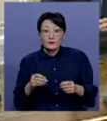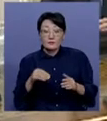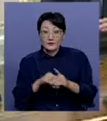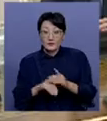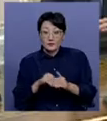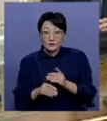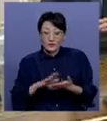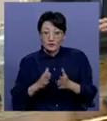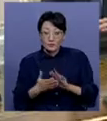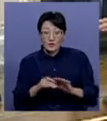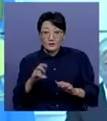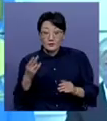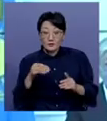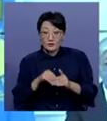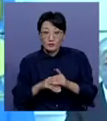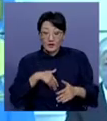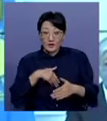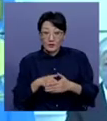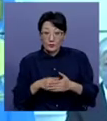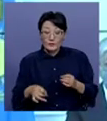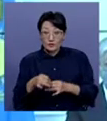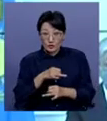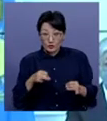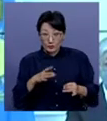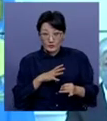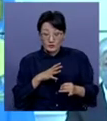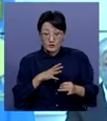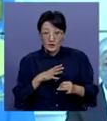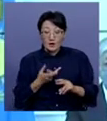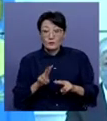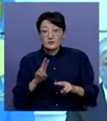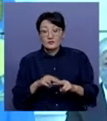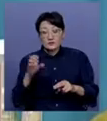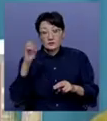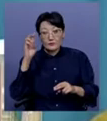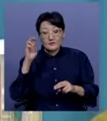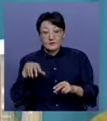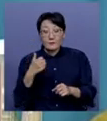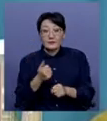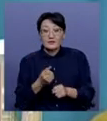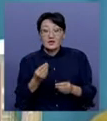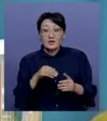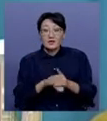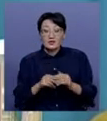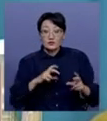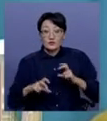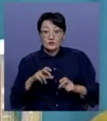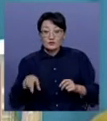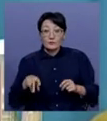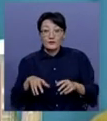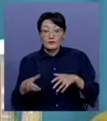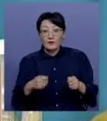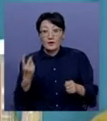резервінің ахуалы мен ұлттық қордың активтері төңірегінде әңгіме өрбіді. Одан бөлек еліміздің бас қаржы институтының басшысы